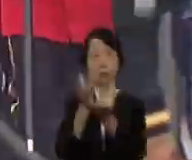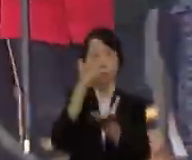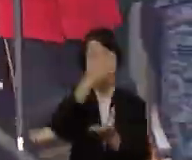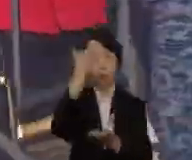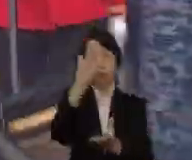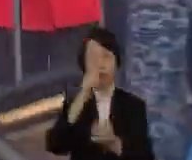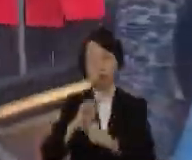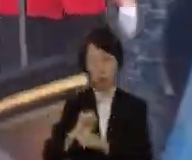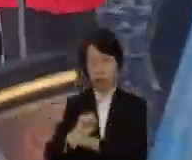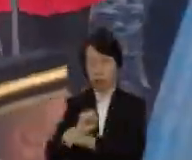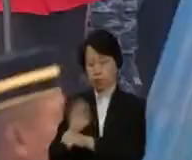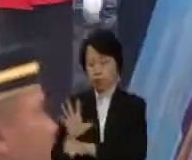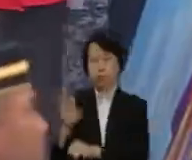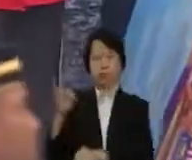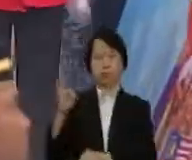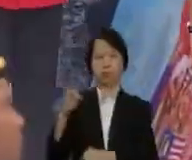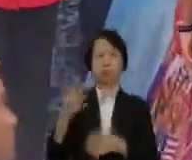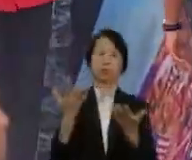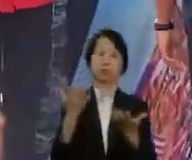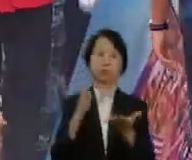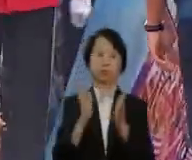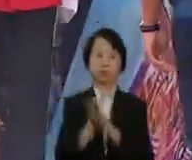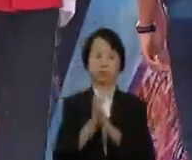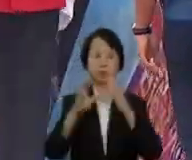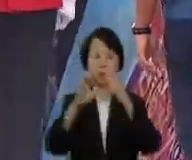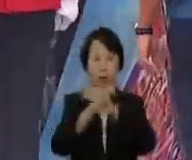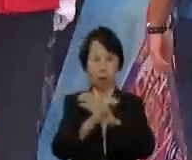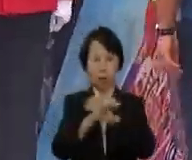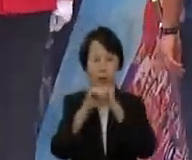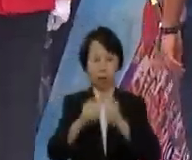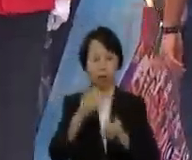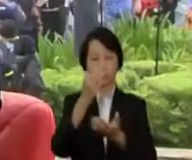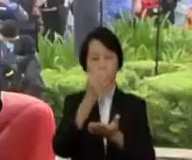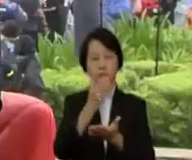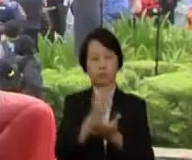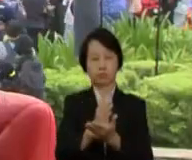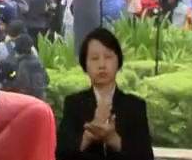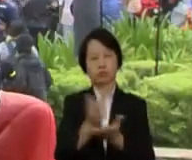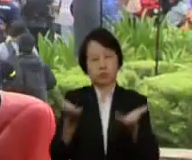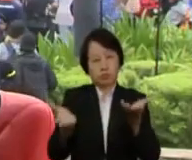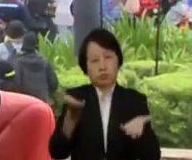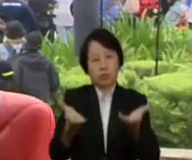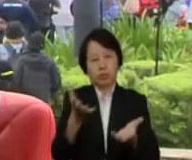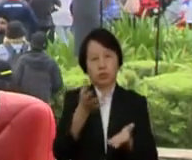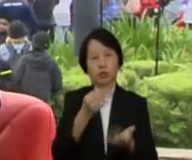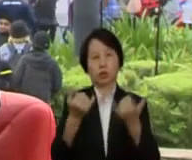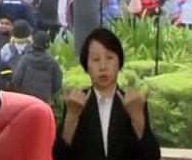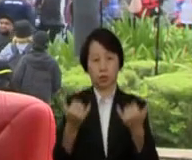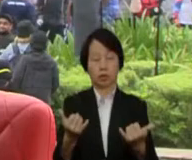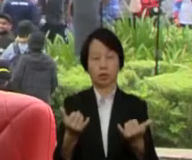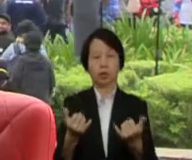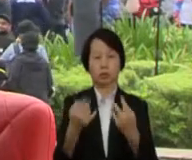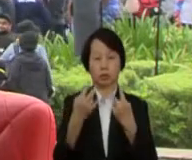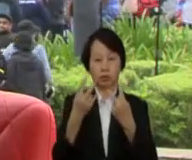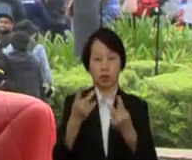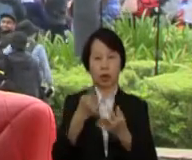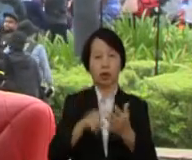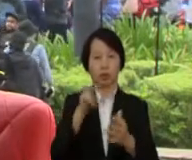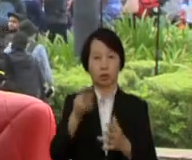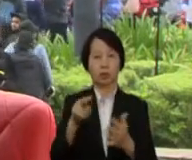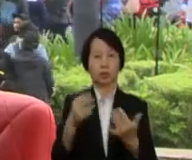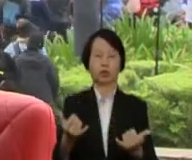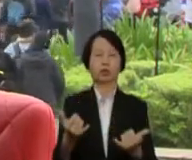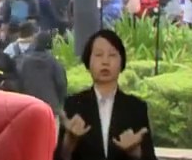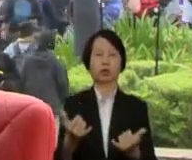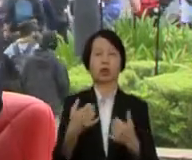disebabkan oleh pandemik COVID-19 ini. Jadi cabaran itu dapat kita atasi dengan sebaik mungkin dan hasilnya adalah apa yang kita saksikan pada